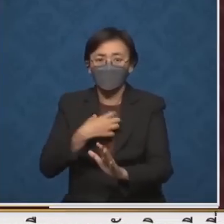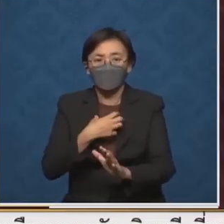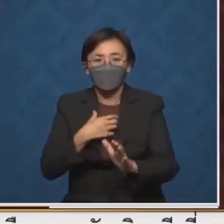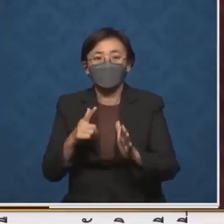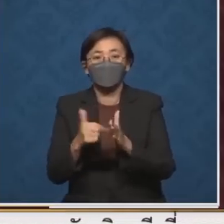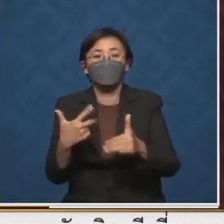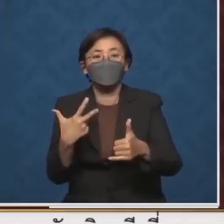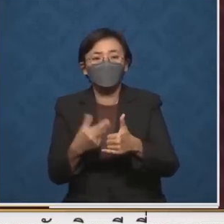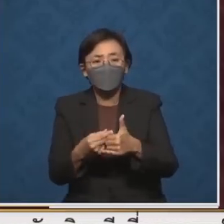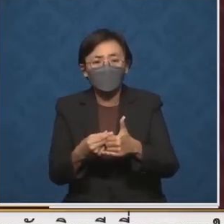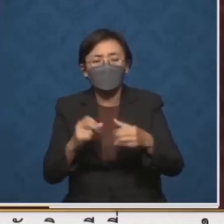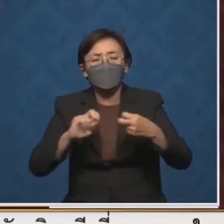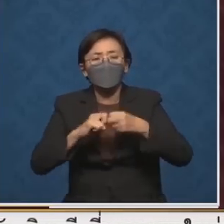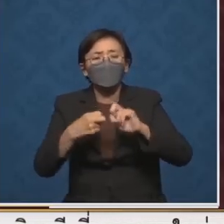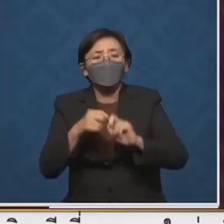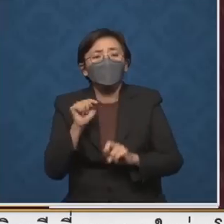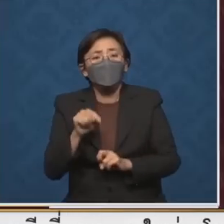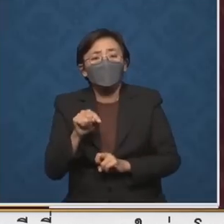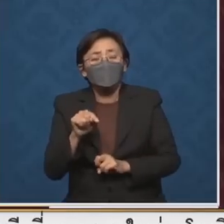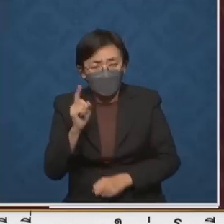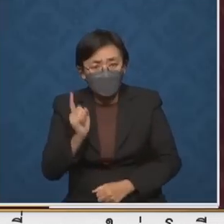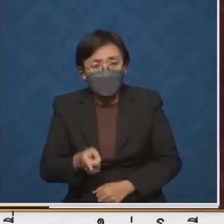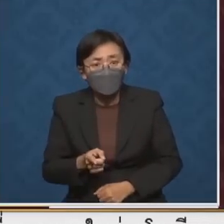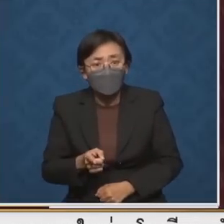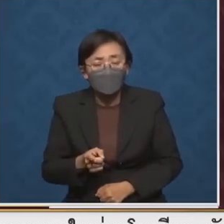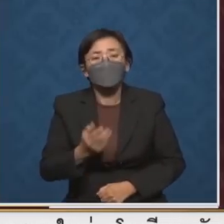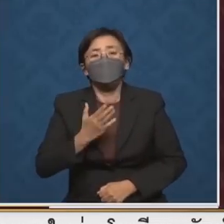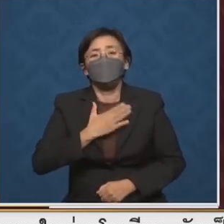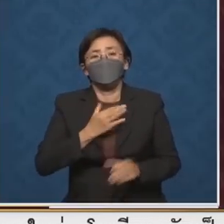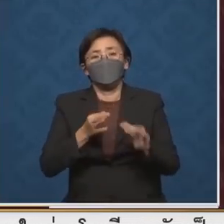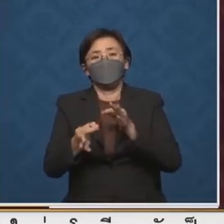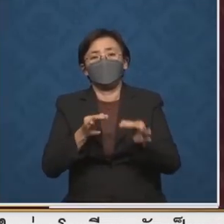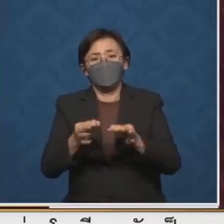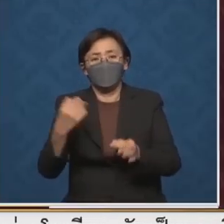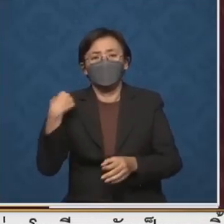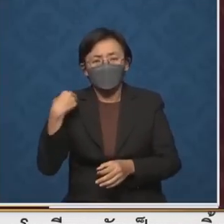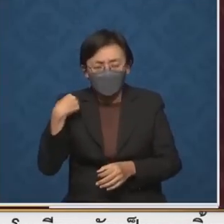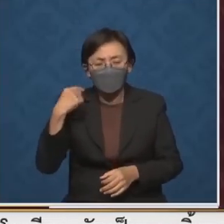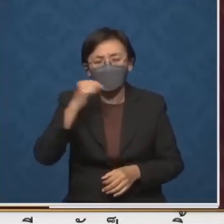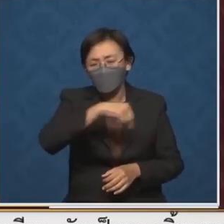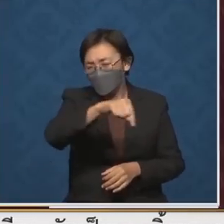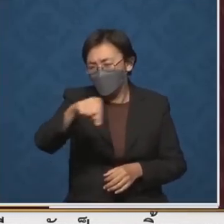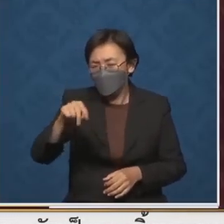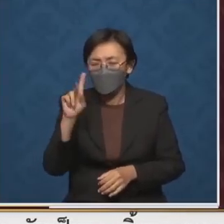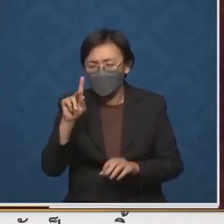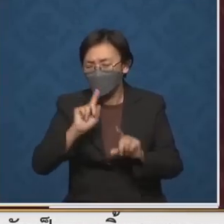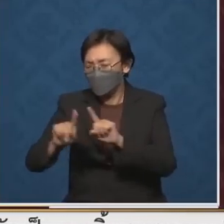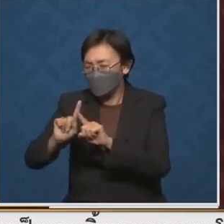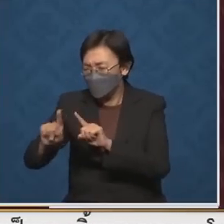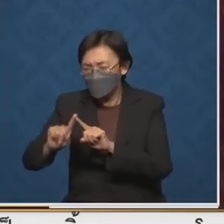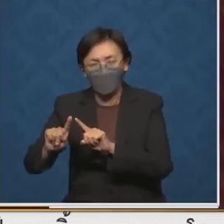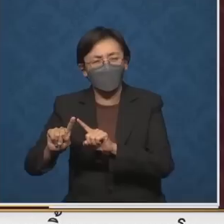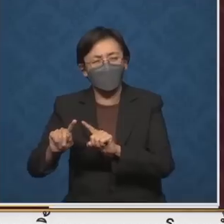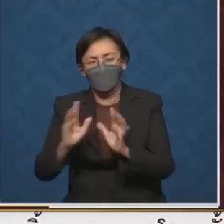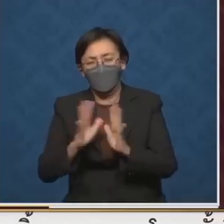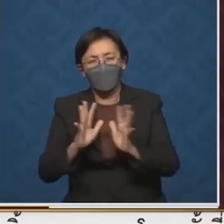ำถามคือแล้ปัญหาอย่นี้ท่วาจริไครับผมยามน่ามีอีกเป็10-10 รอร้อยข่วผมบอกไม่ต้องเอามาข่าวเดียวไปดูแนต่อ